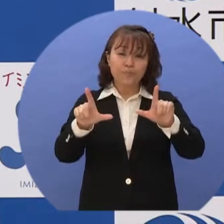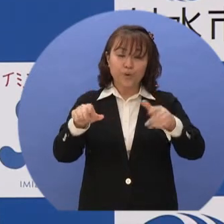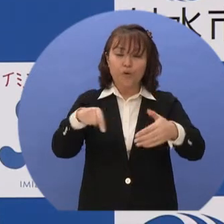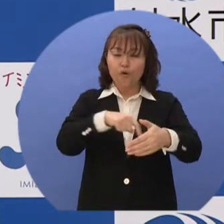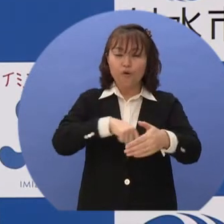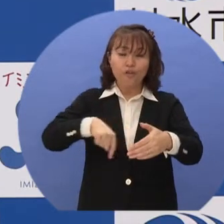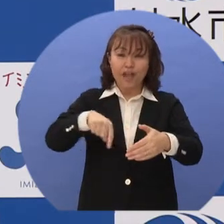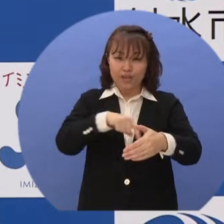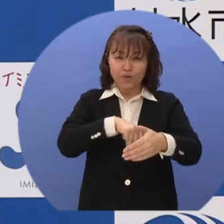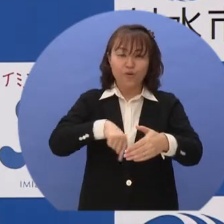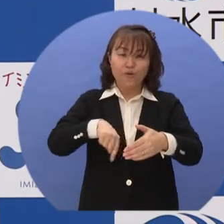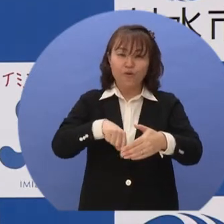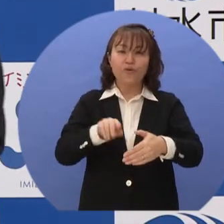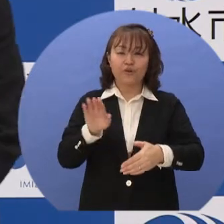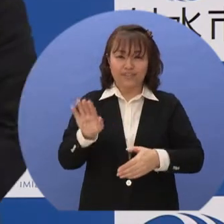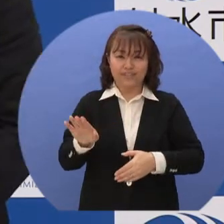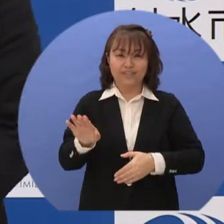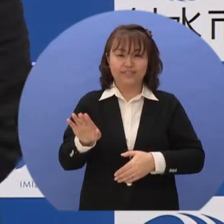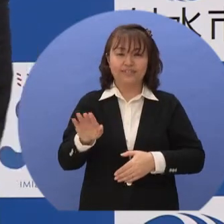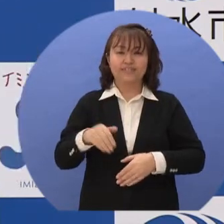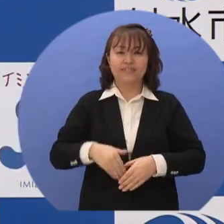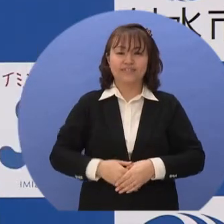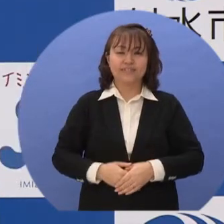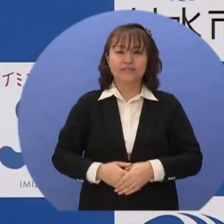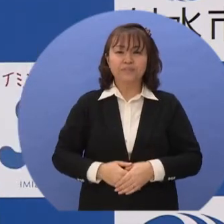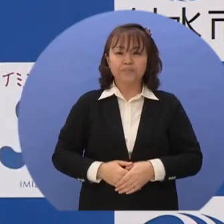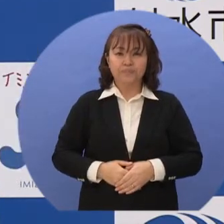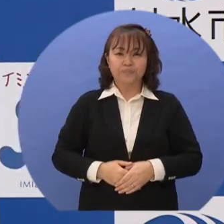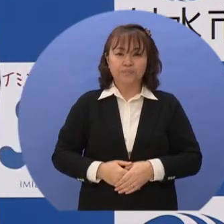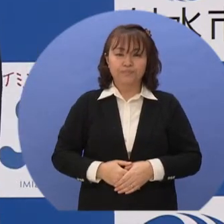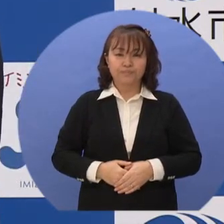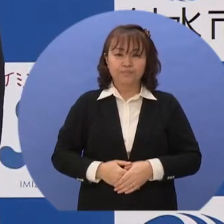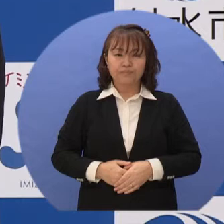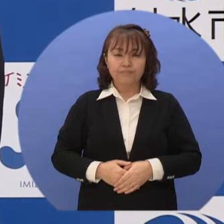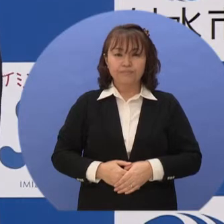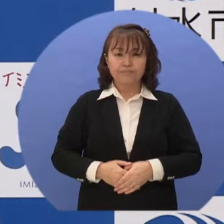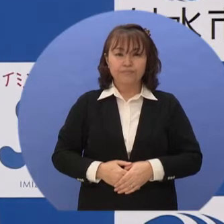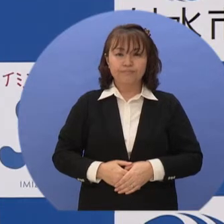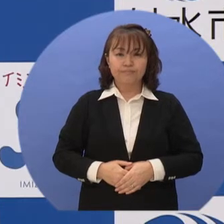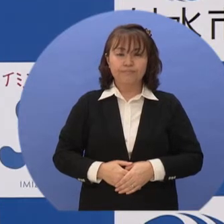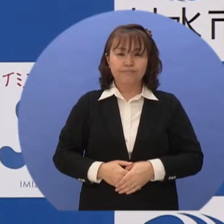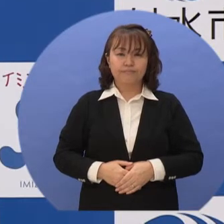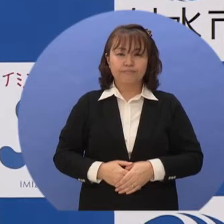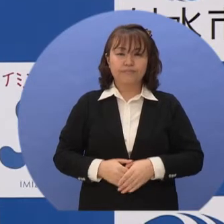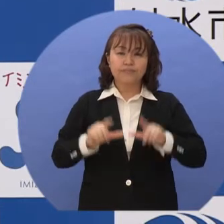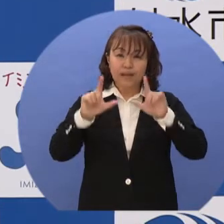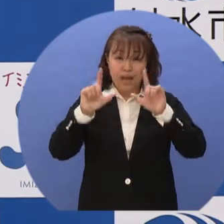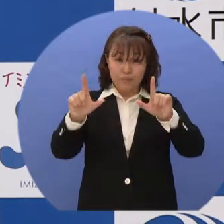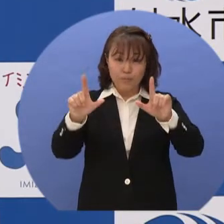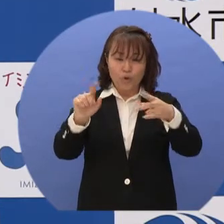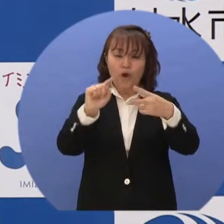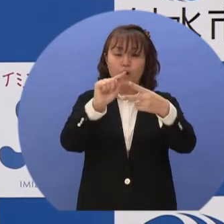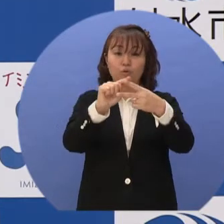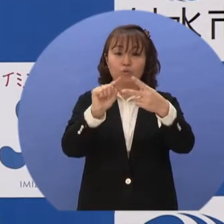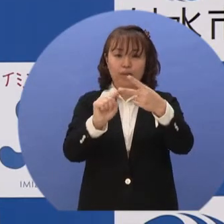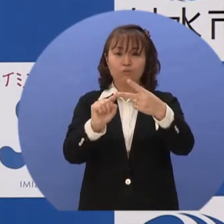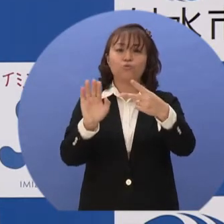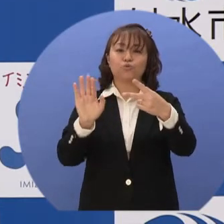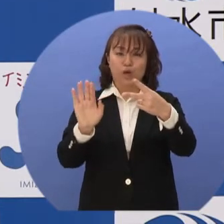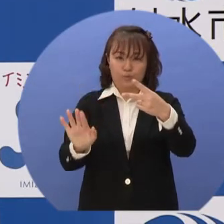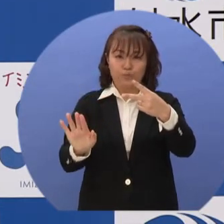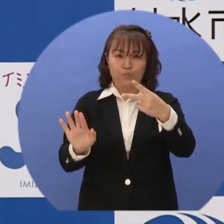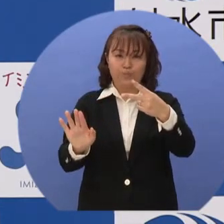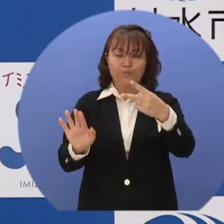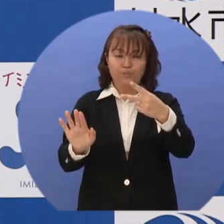せていただきますえ今月の発表事項につきましては2点ということ